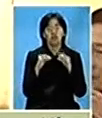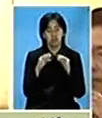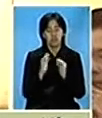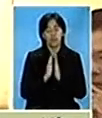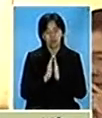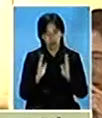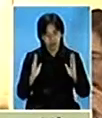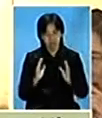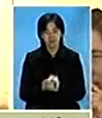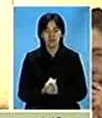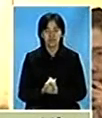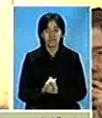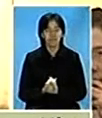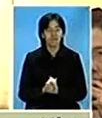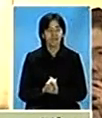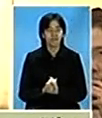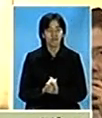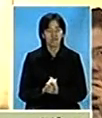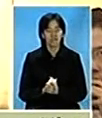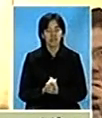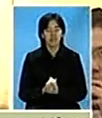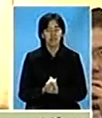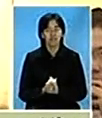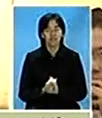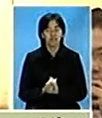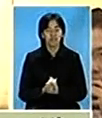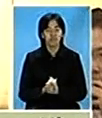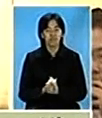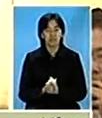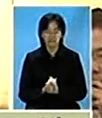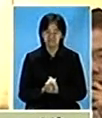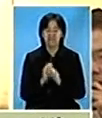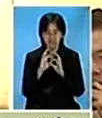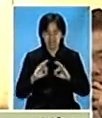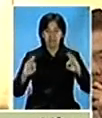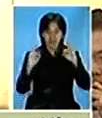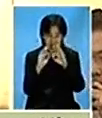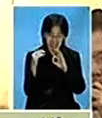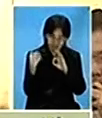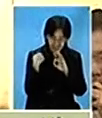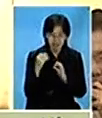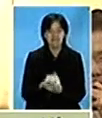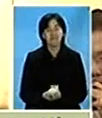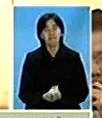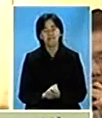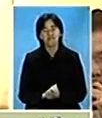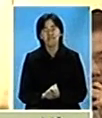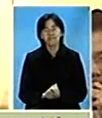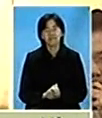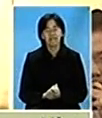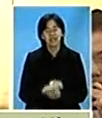มากคือตรงนี้เนี่ยจริงๆก็จะว่าเป็นเรื่องใหญ่ก็ได้จะไม่เรื่องใหญ่ก็ได้นะครับเพราะว่